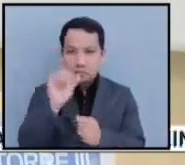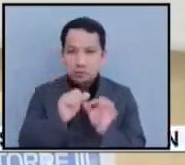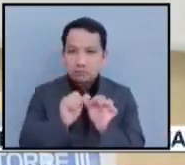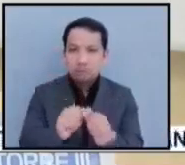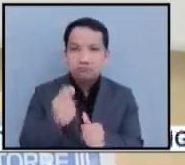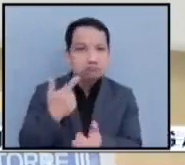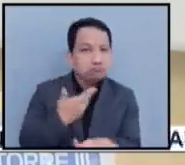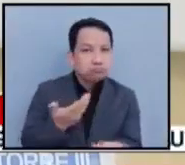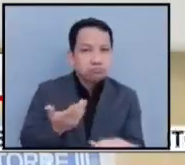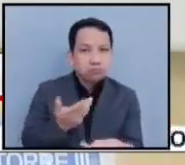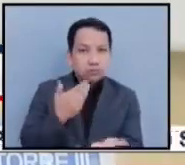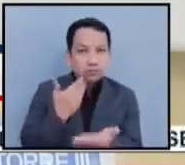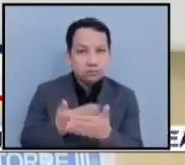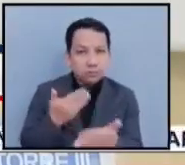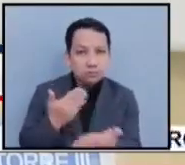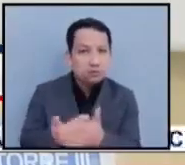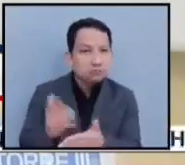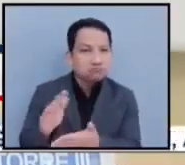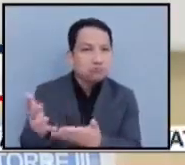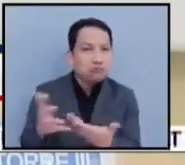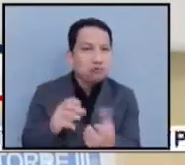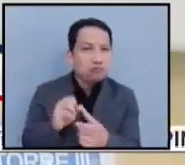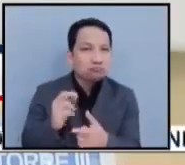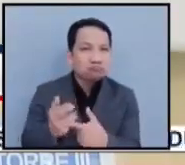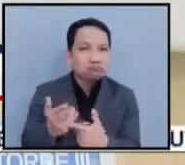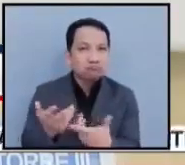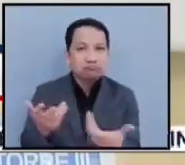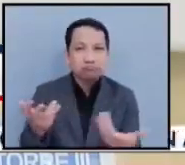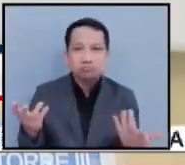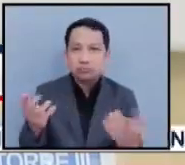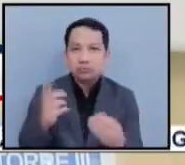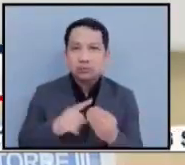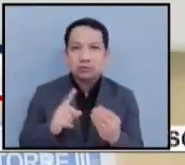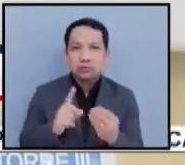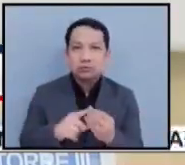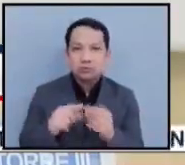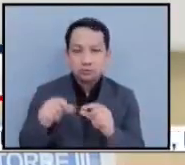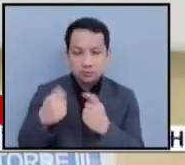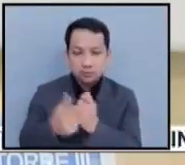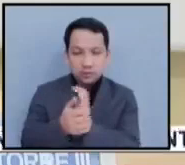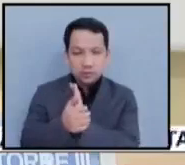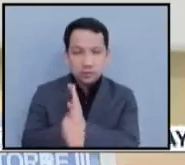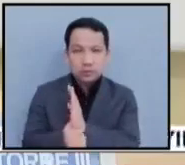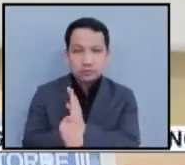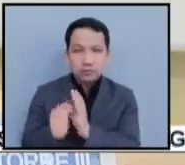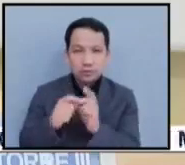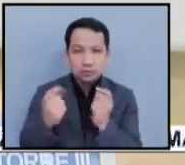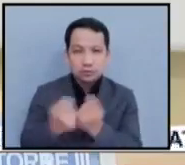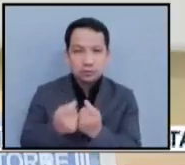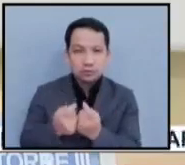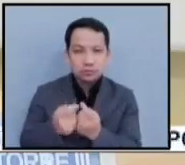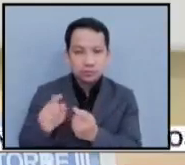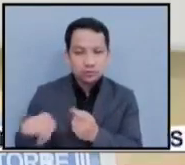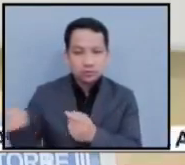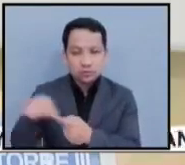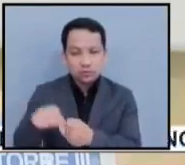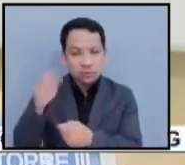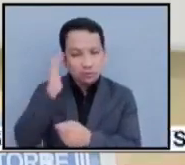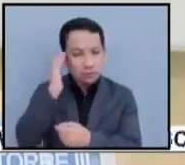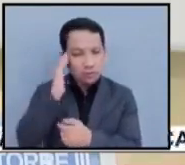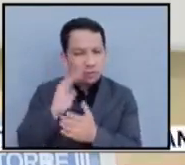lalapit sa kanila, if ever, are fully armed tactical teams because these are very dangerous personalities. Kaya as